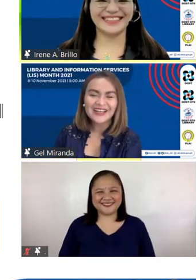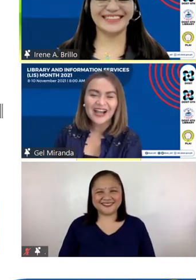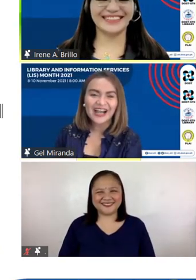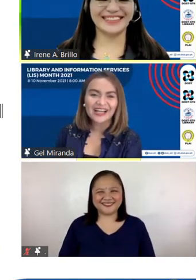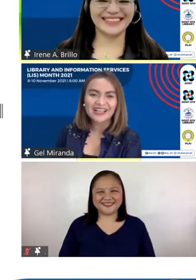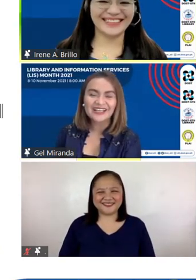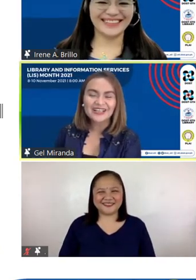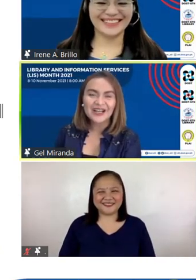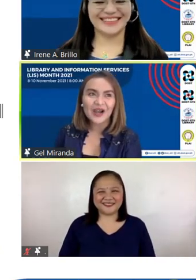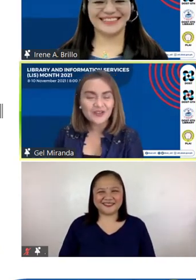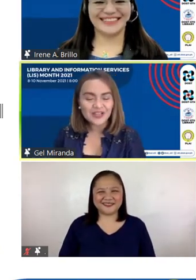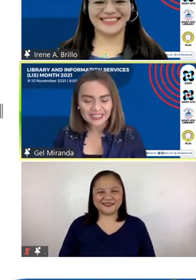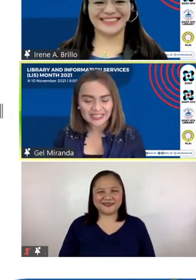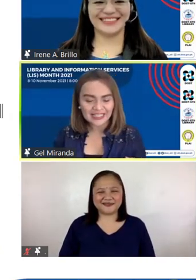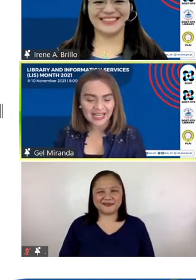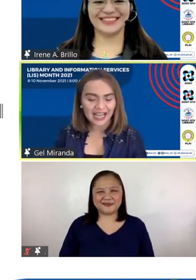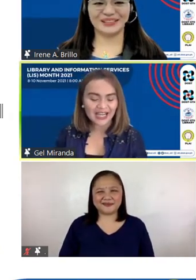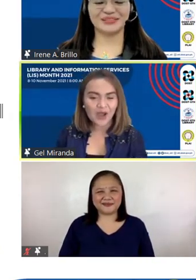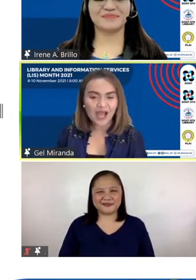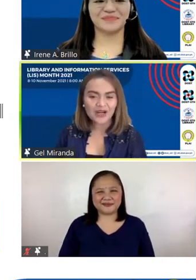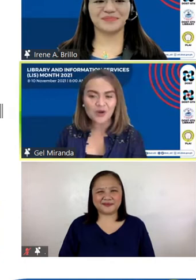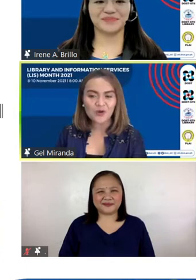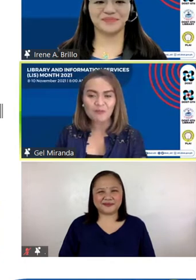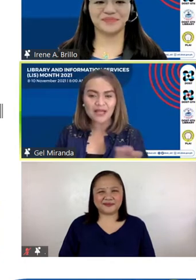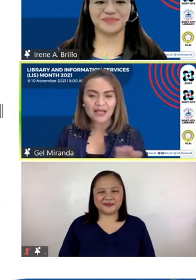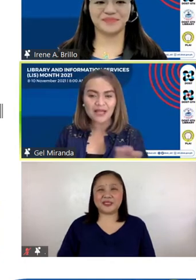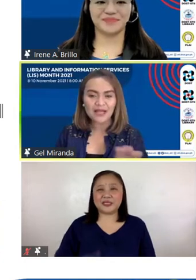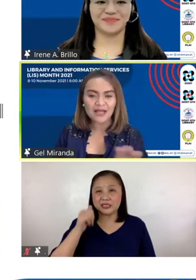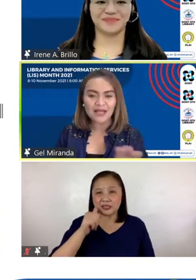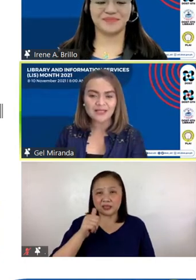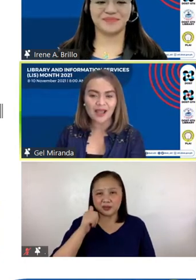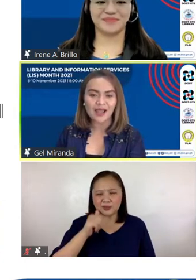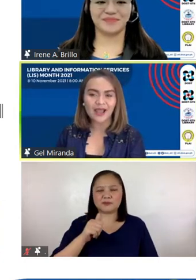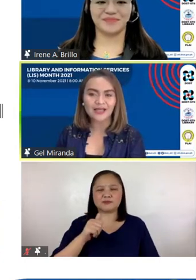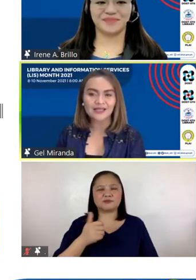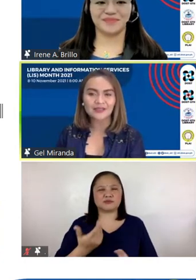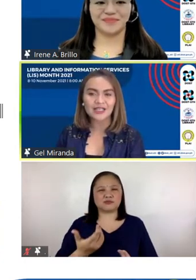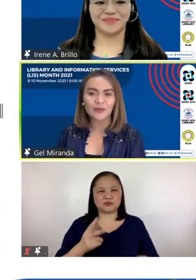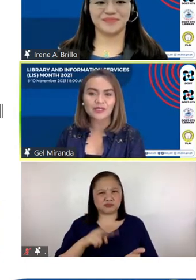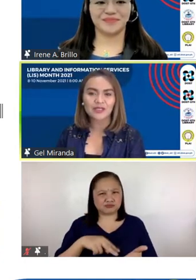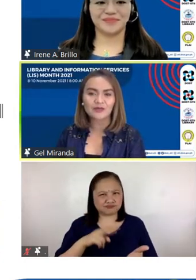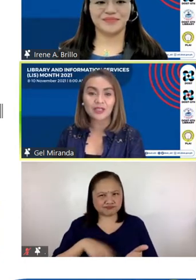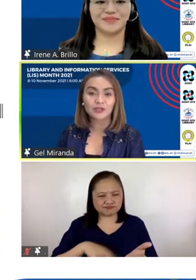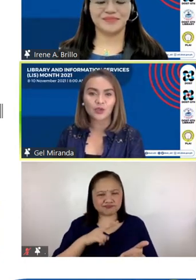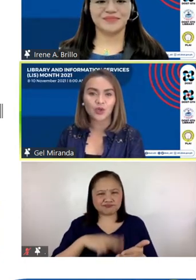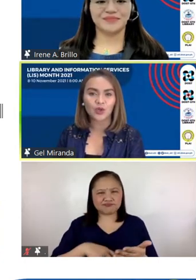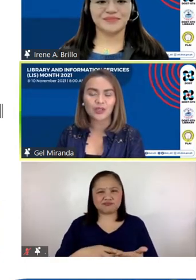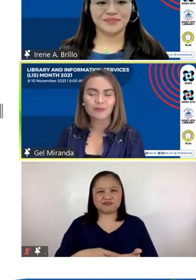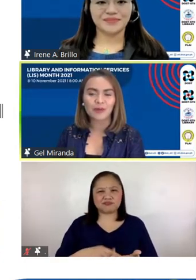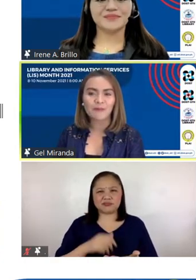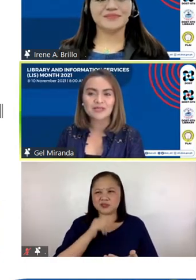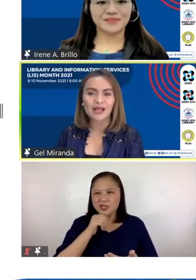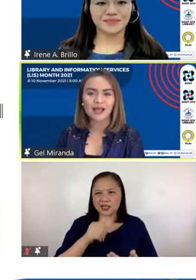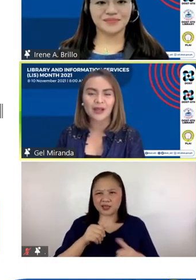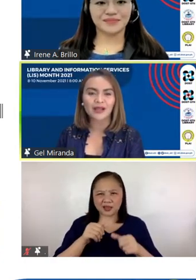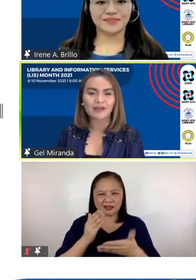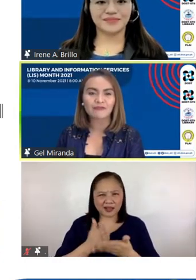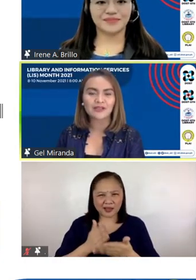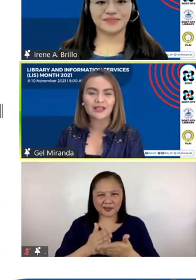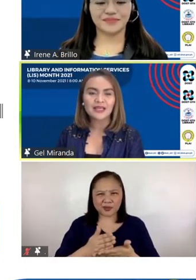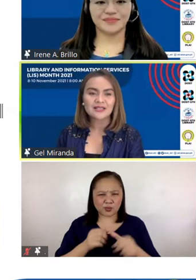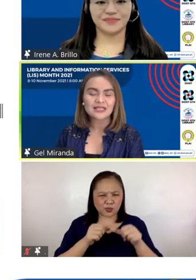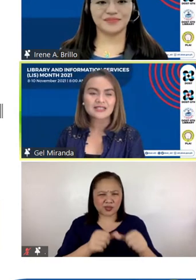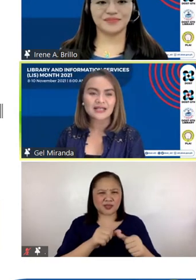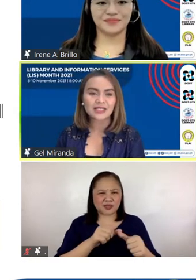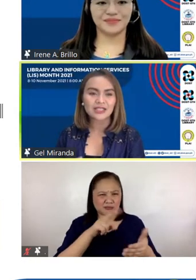Ayan. Ano lang talaga, araw-araw basta ka, hindi ka pwedeng mahinto ng pagbabasa. Parang